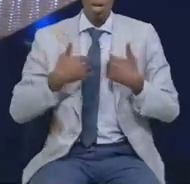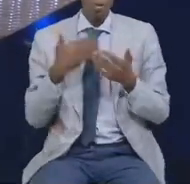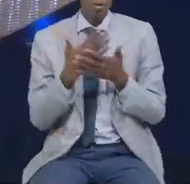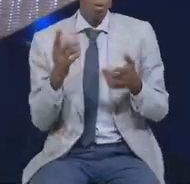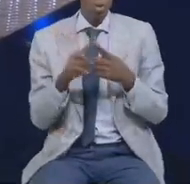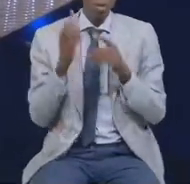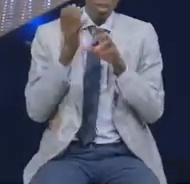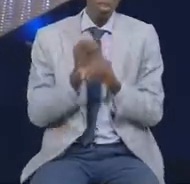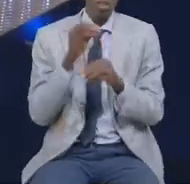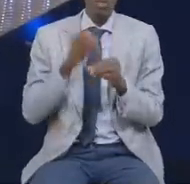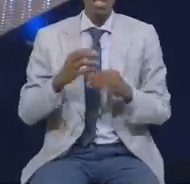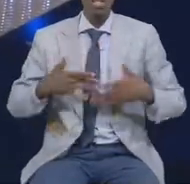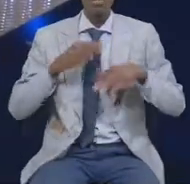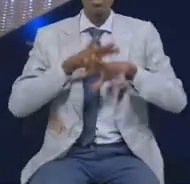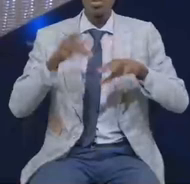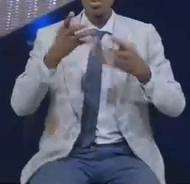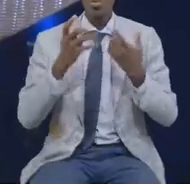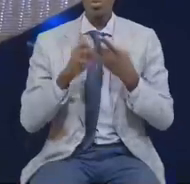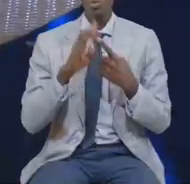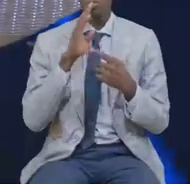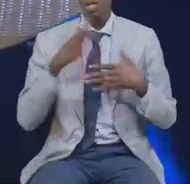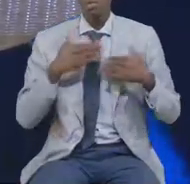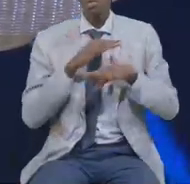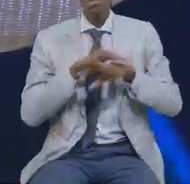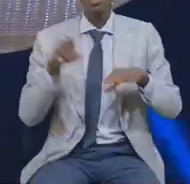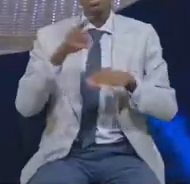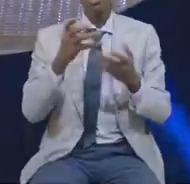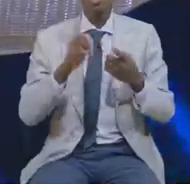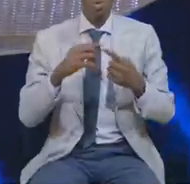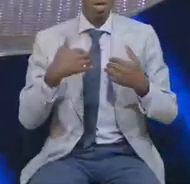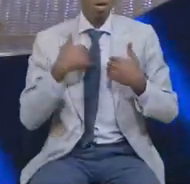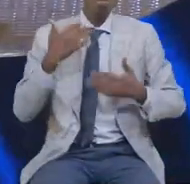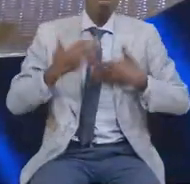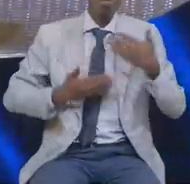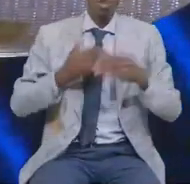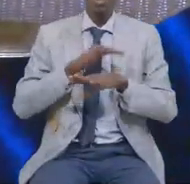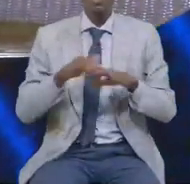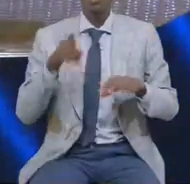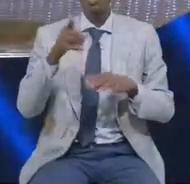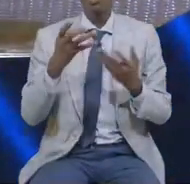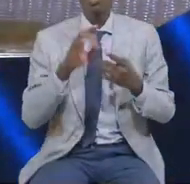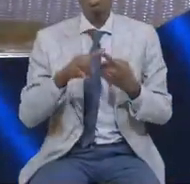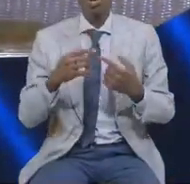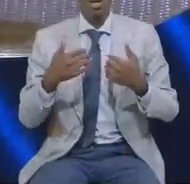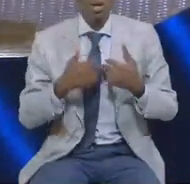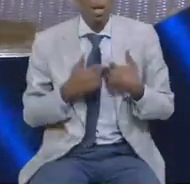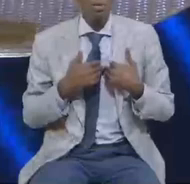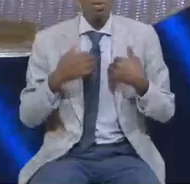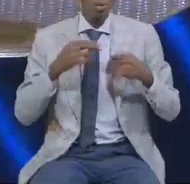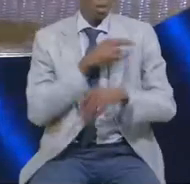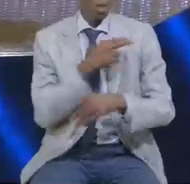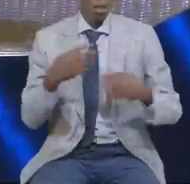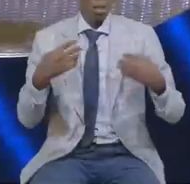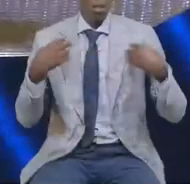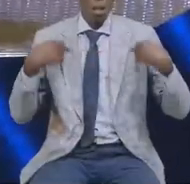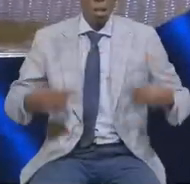Est-ce que tu ne veux pas être content? Est-ce que tu ne veux pas être joyeux? Est-ce que tu ne veux pas avoir la force, la santé? Pourquoi